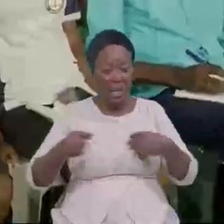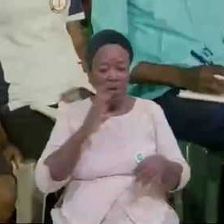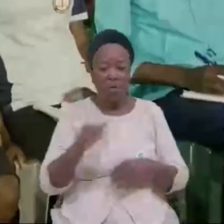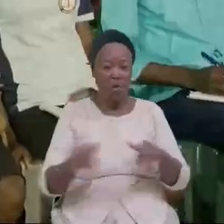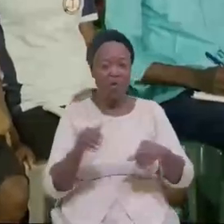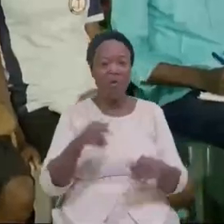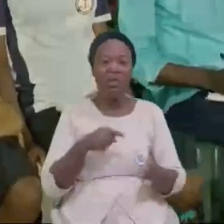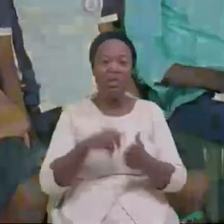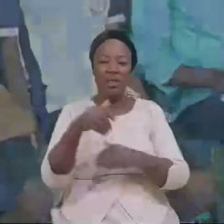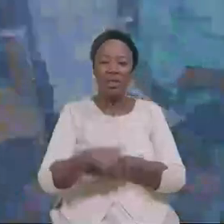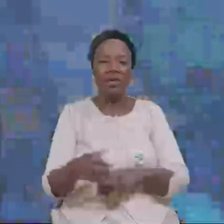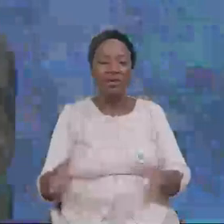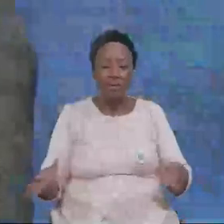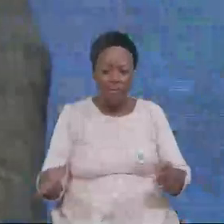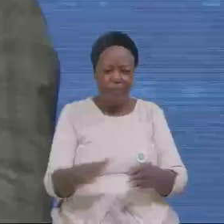pleine conviction.